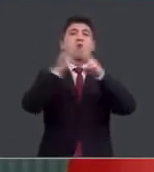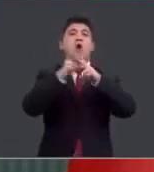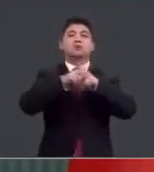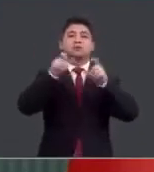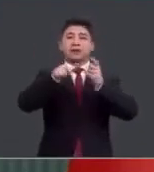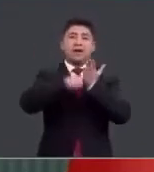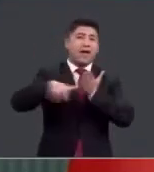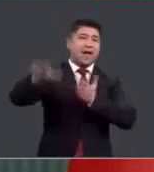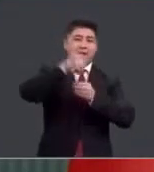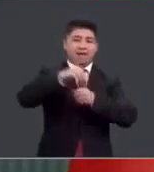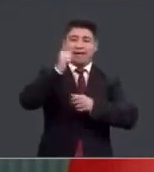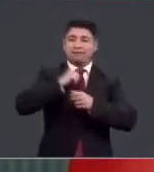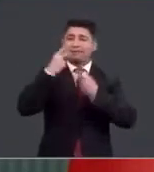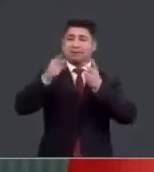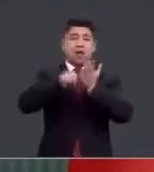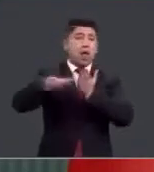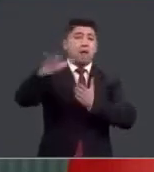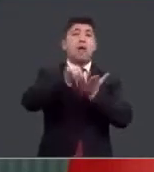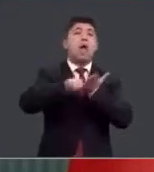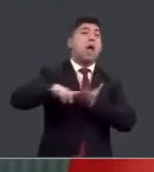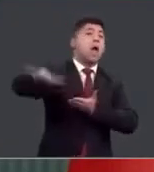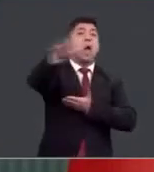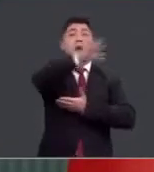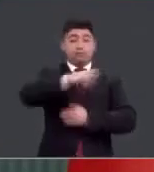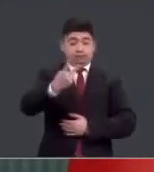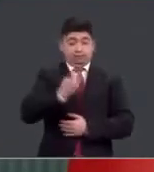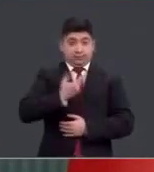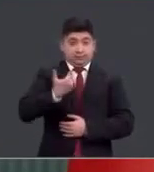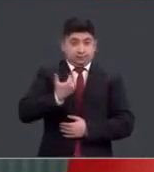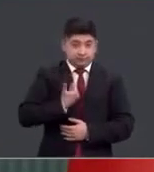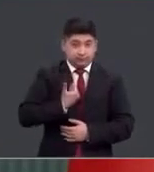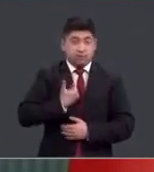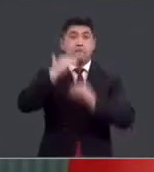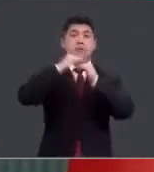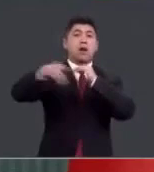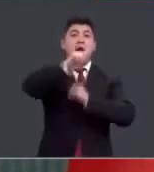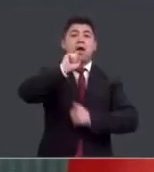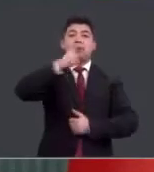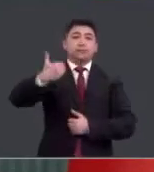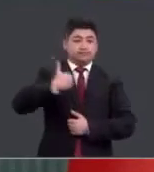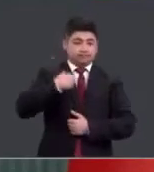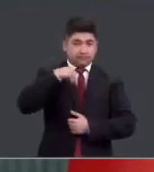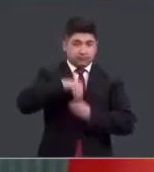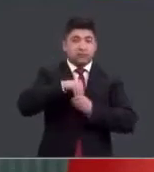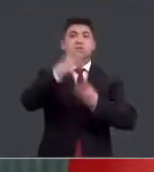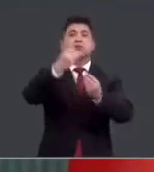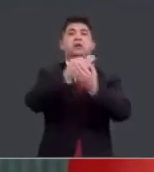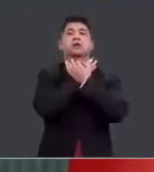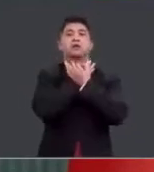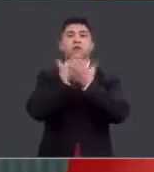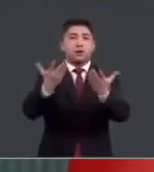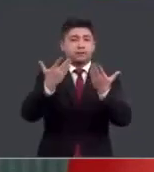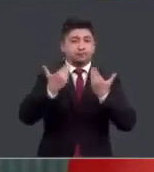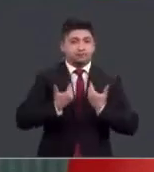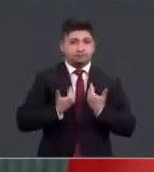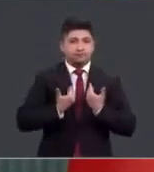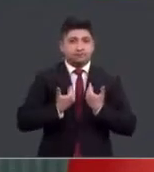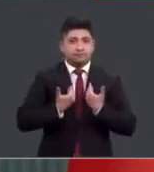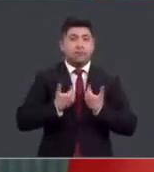güçlerimiz başta ol e herkese şahsım milletim adına şükranlarımı sunuyor